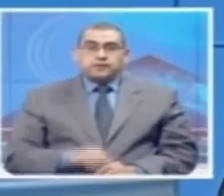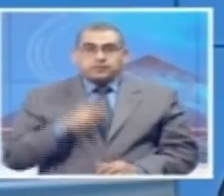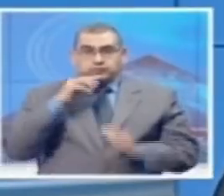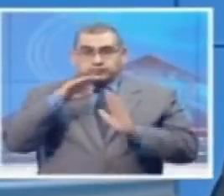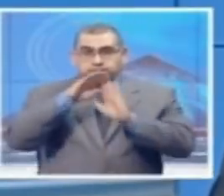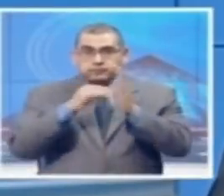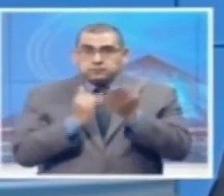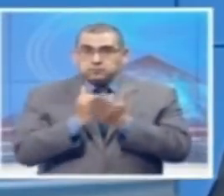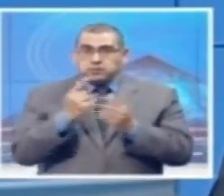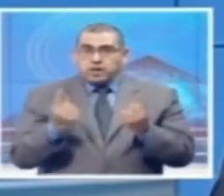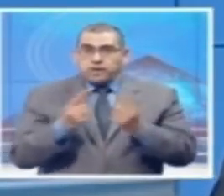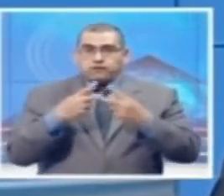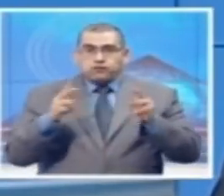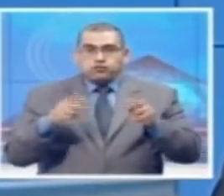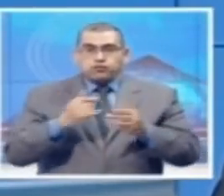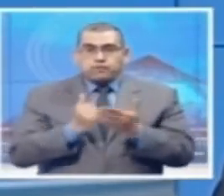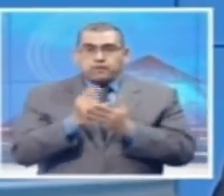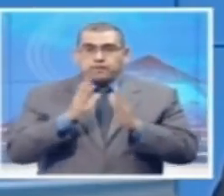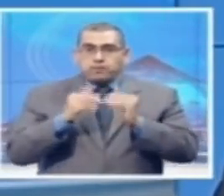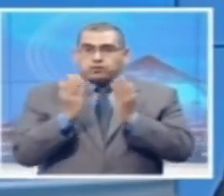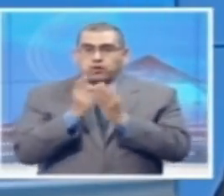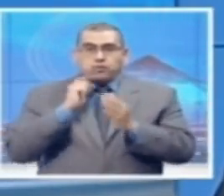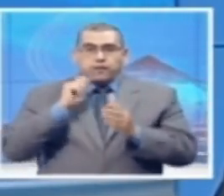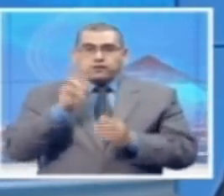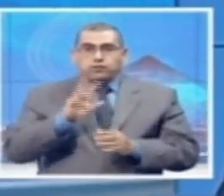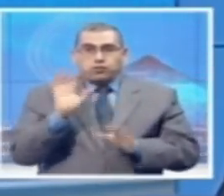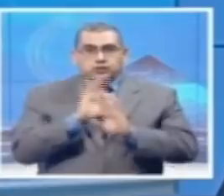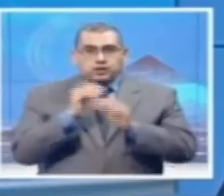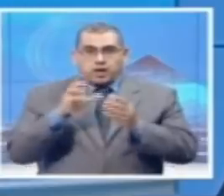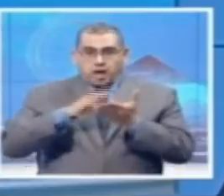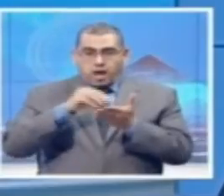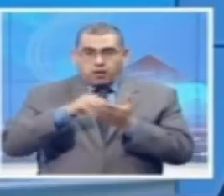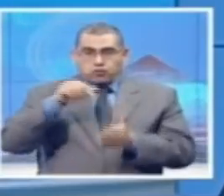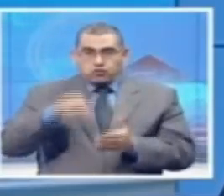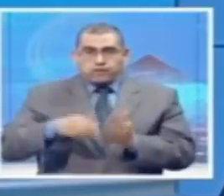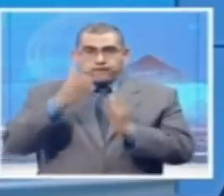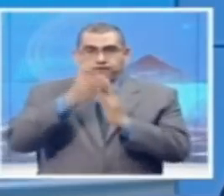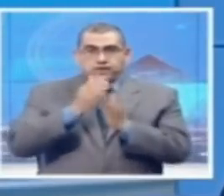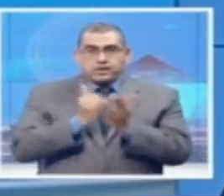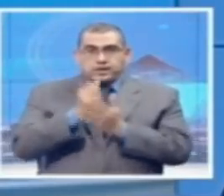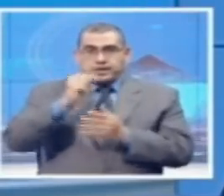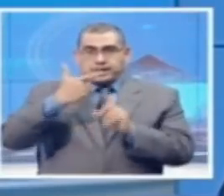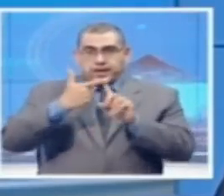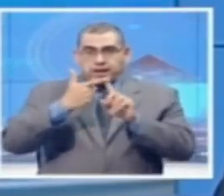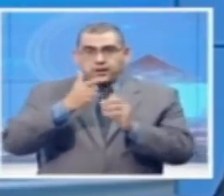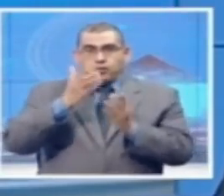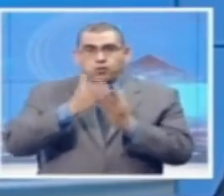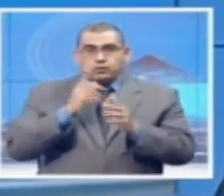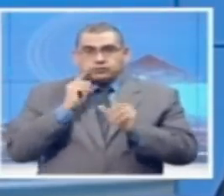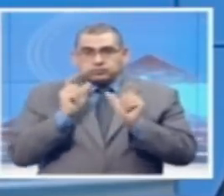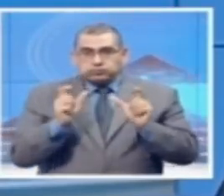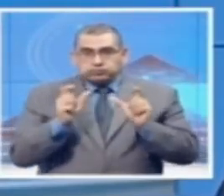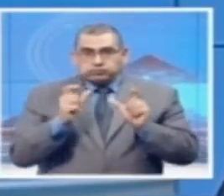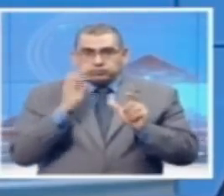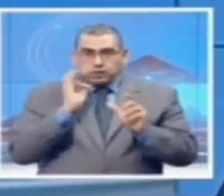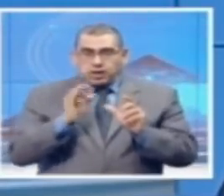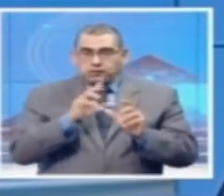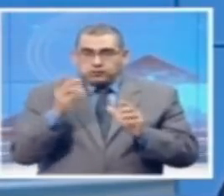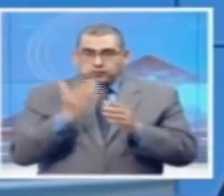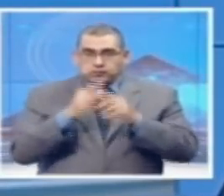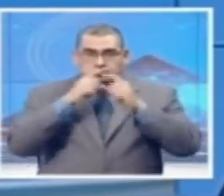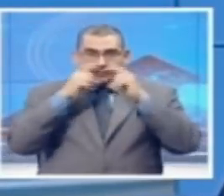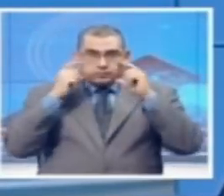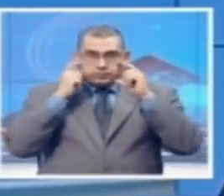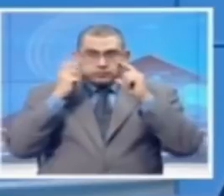انتظمت العملية التعليمية بكافة المدارس على مستوى الجمهورية في اليوم الأول من الفصل الدراسي الثاني وسط إجراءات احترازية